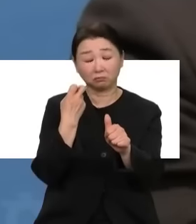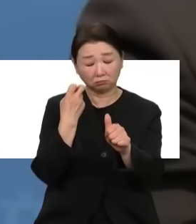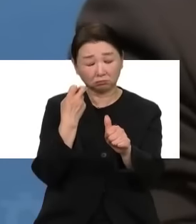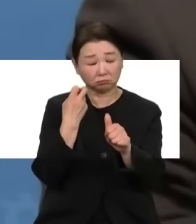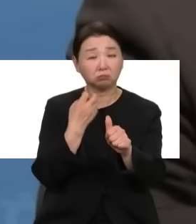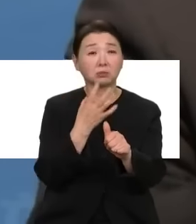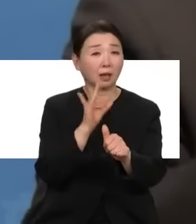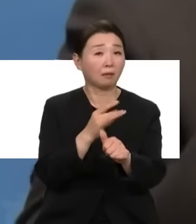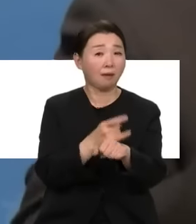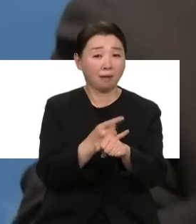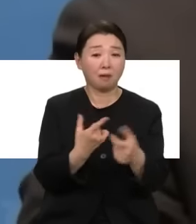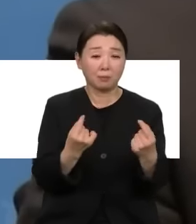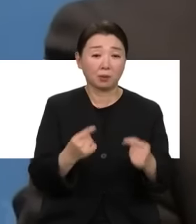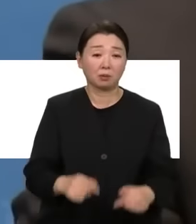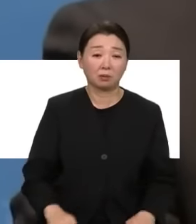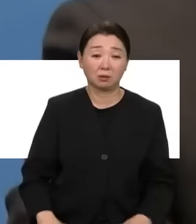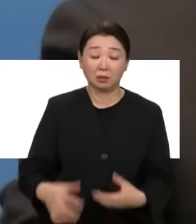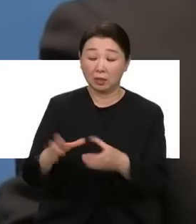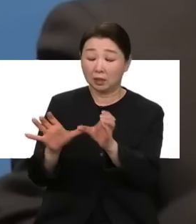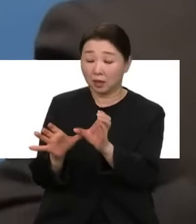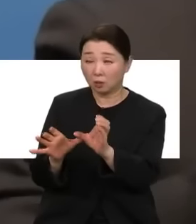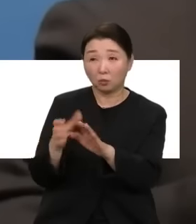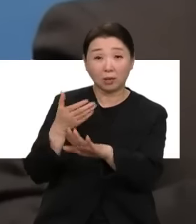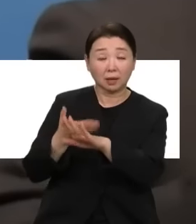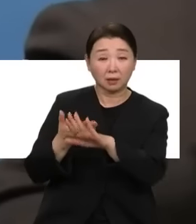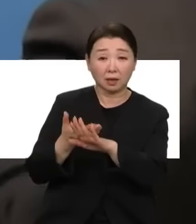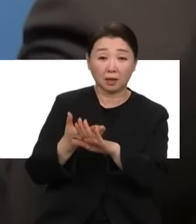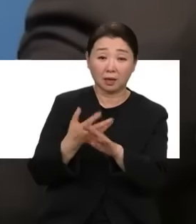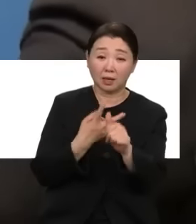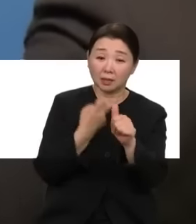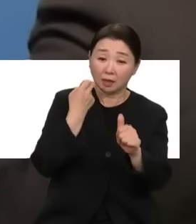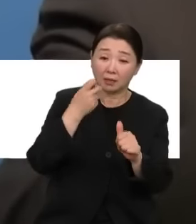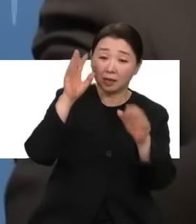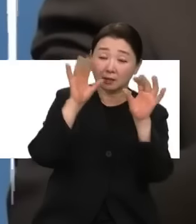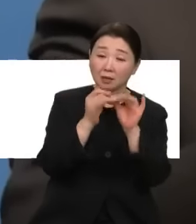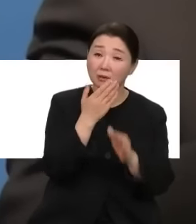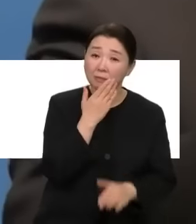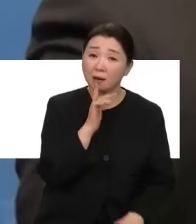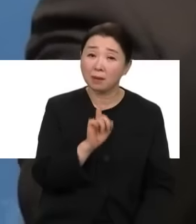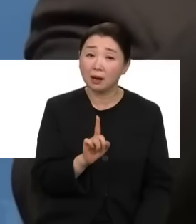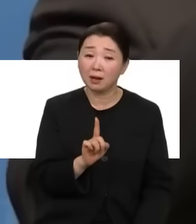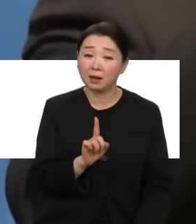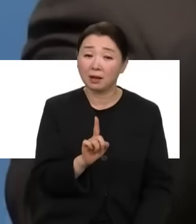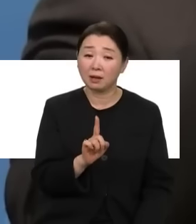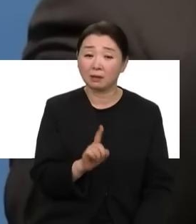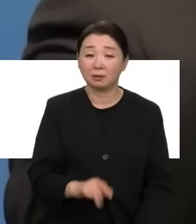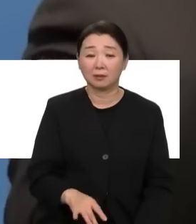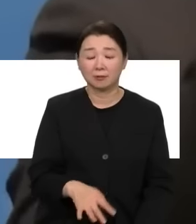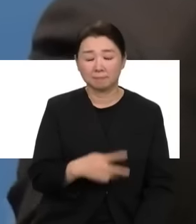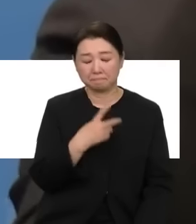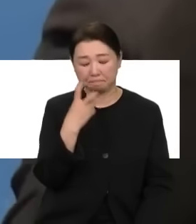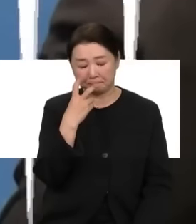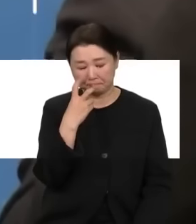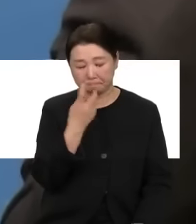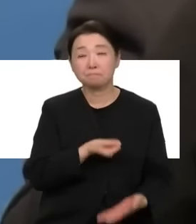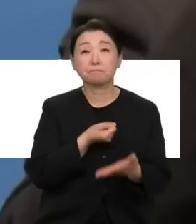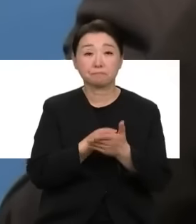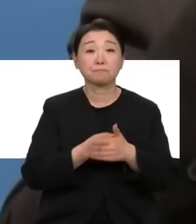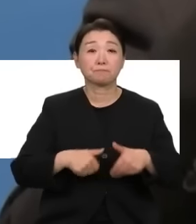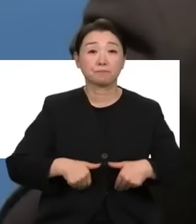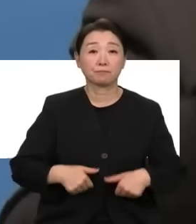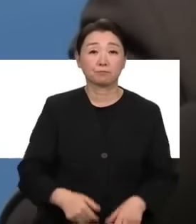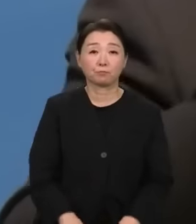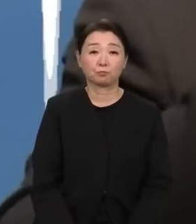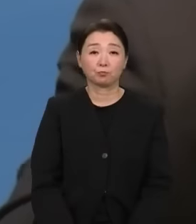않나 생각입니다 당론과 다르게 그 탄핵을 찬성하 수도 있다는 말씀이신가요 심사 숙고에서 판단할